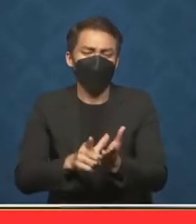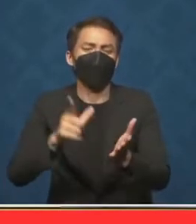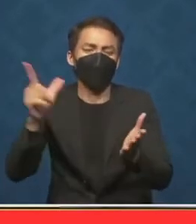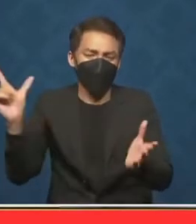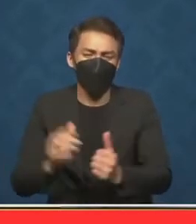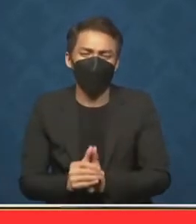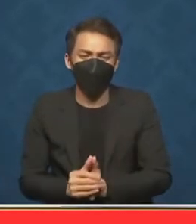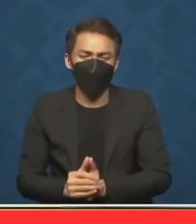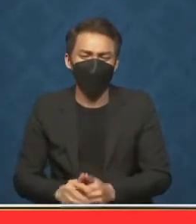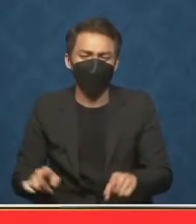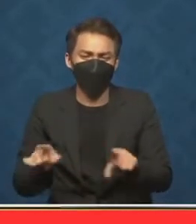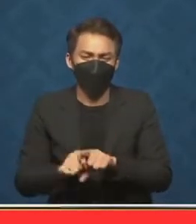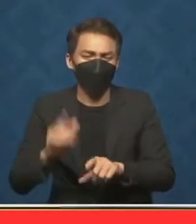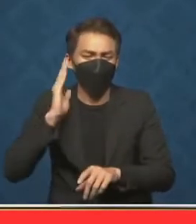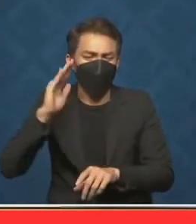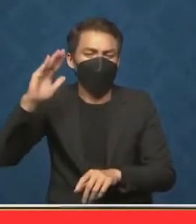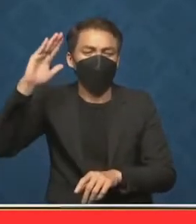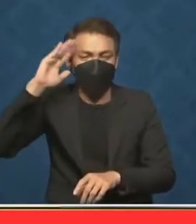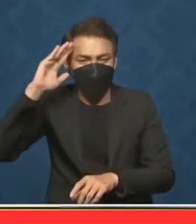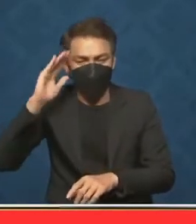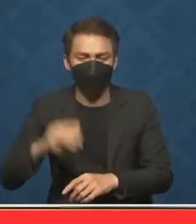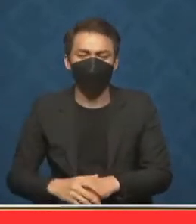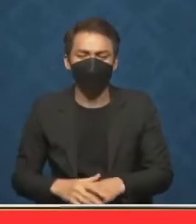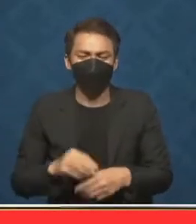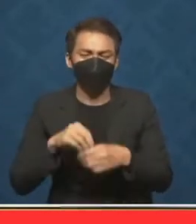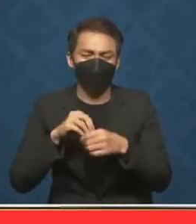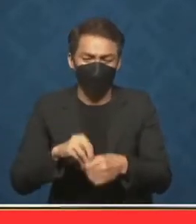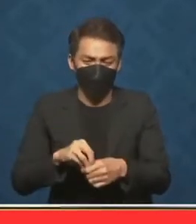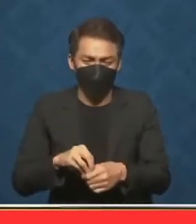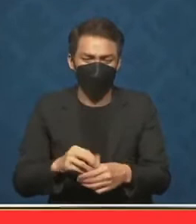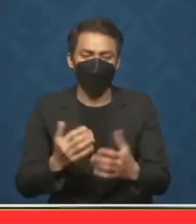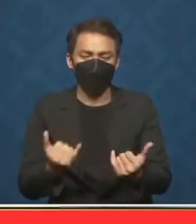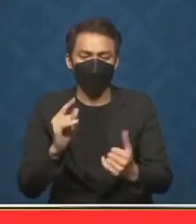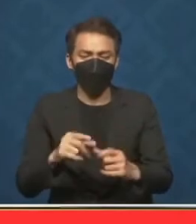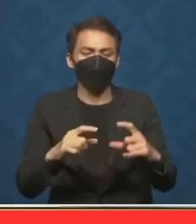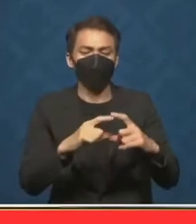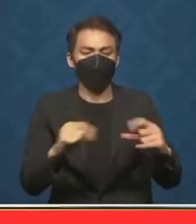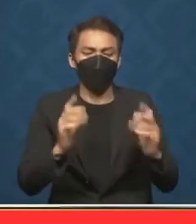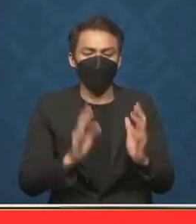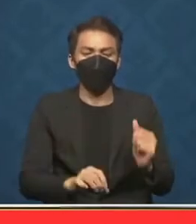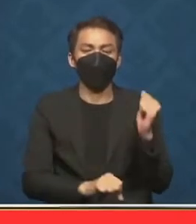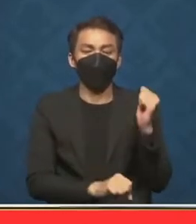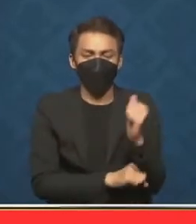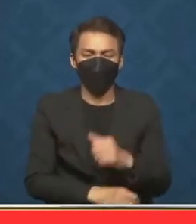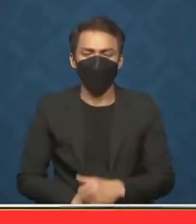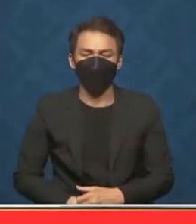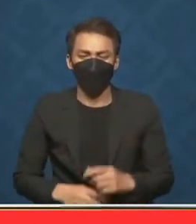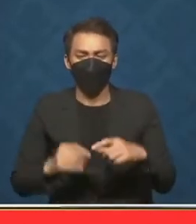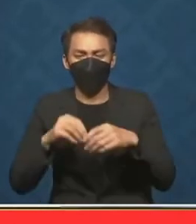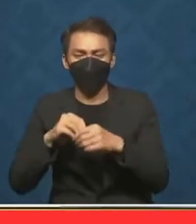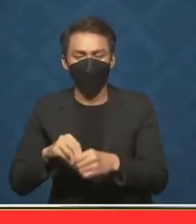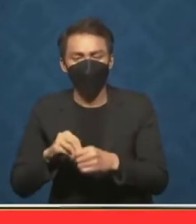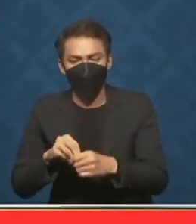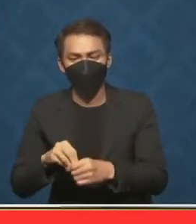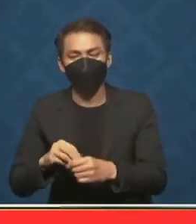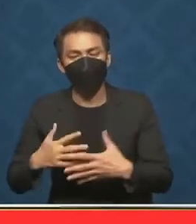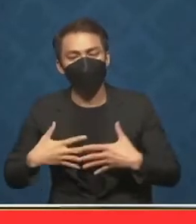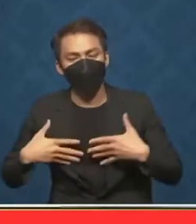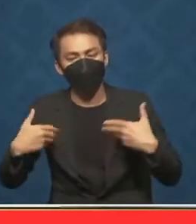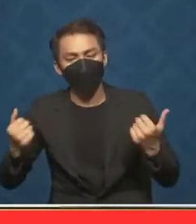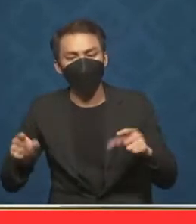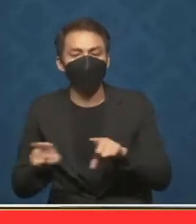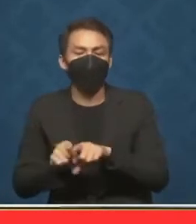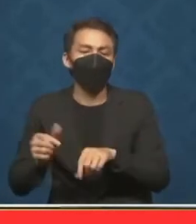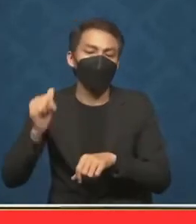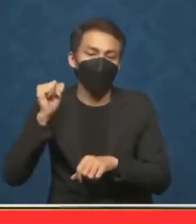คนไยจะได้ตัดสนใจใหว่าจะอยู่อย่ทุกวนนี้ ต้องมบัดค simplifiedหรอจะอยู่อย่างหนาชื่นตาบ้านเช่นในอดิตที่ผ่าน